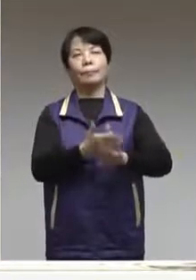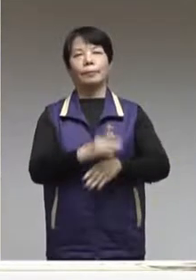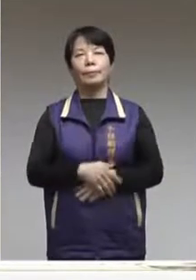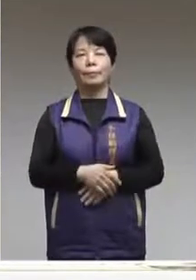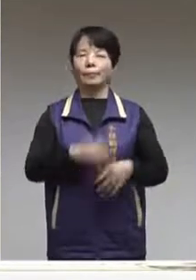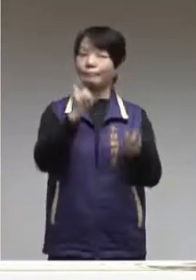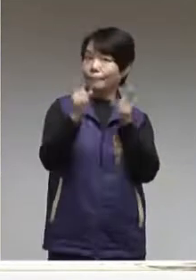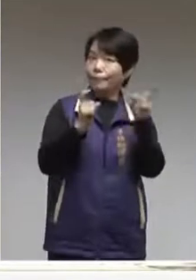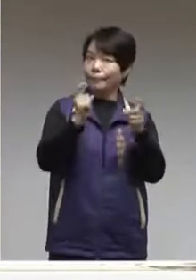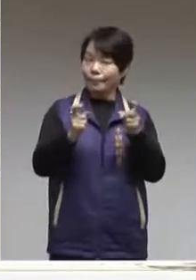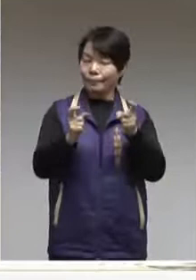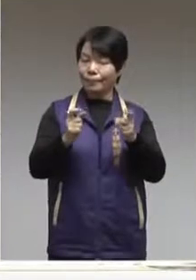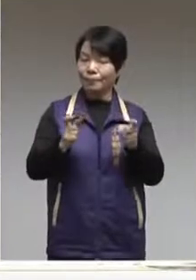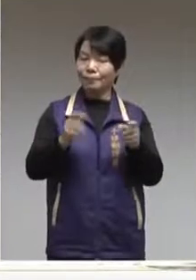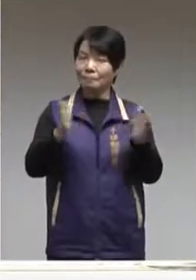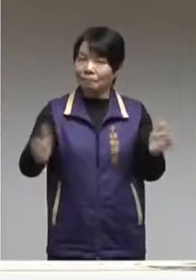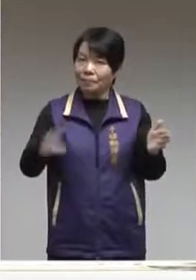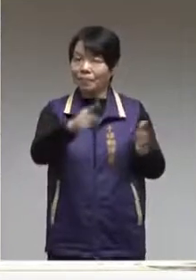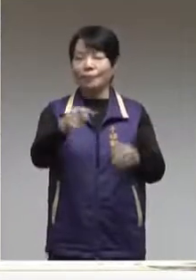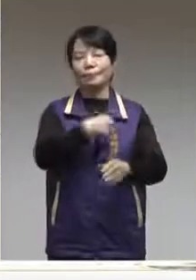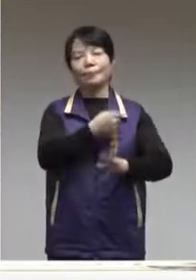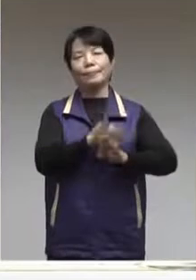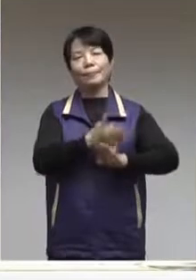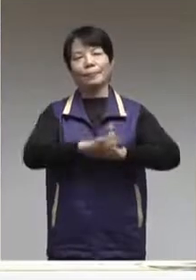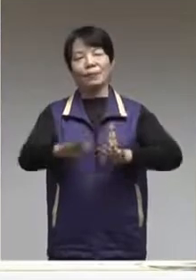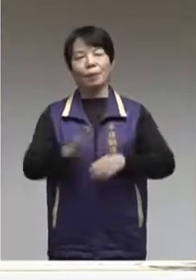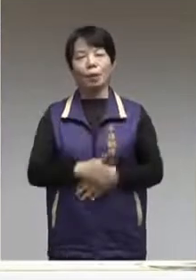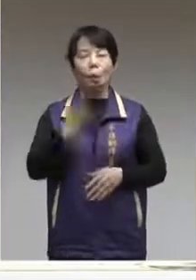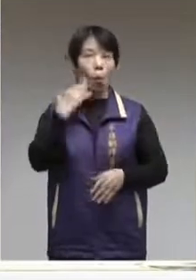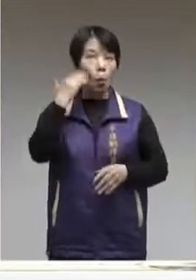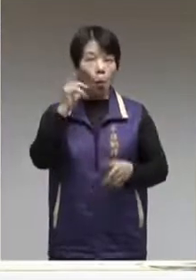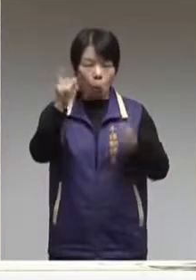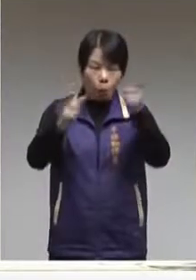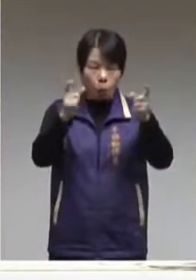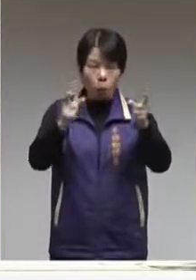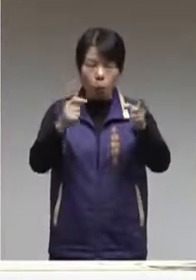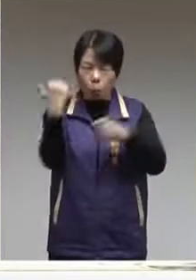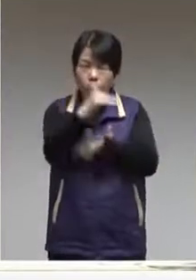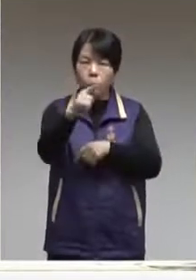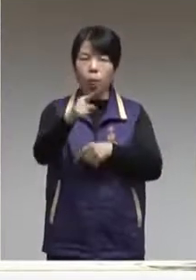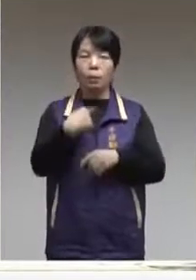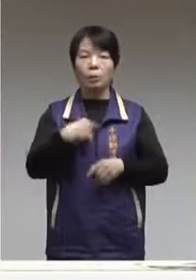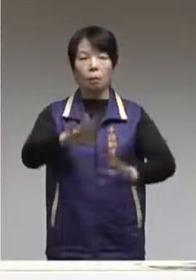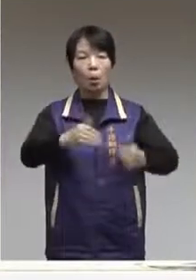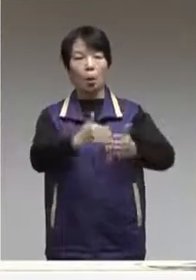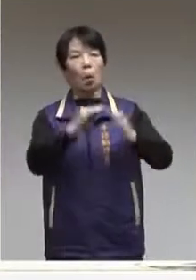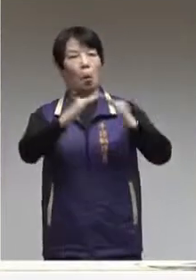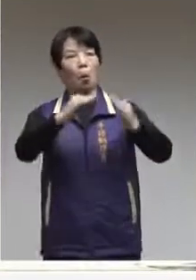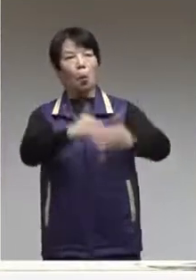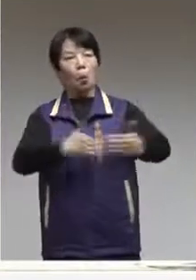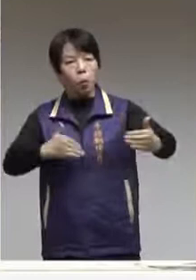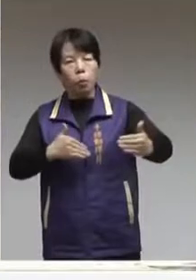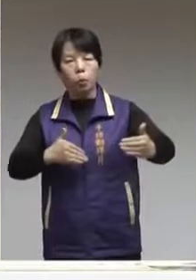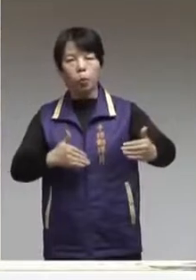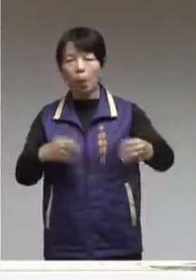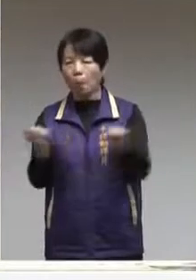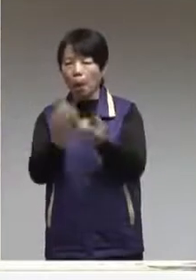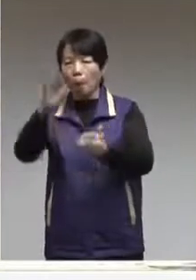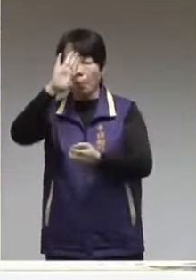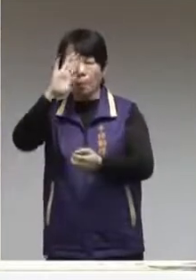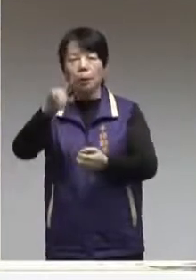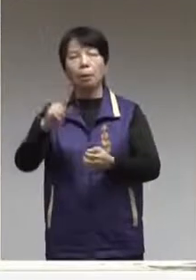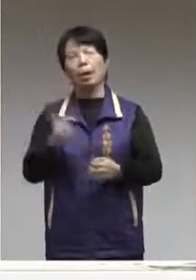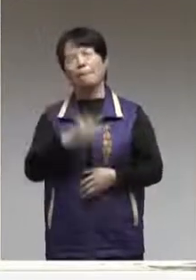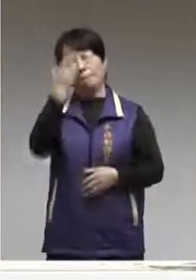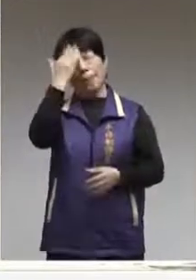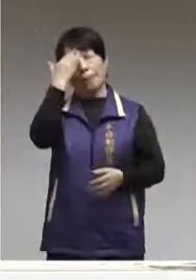过年，吼，安尼就较安心。啊，无过年过节，啊，雄雄讲啊，要去居家隔离，还是讲万一哪安怎，哦，做麻烦